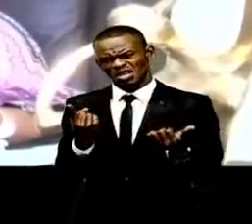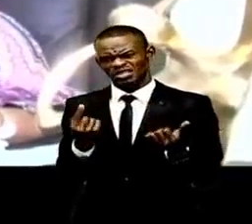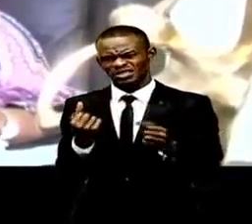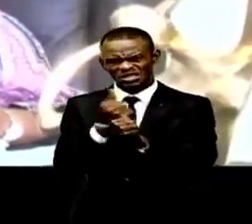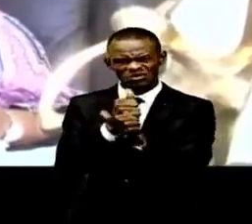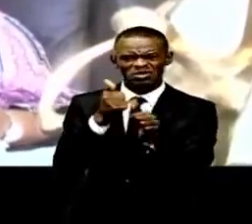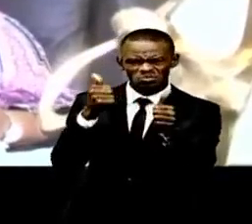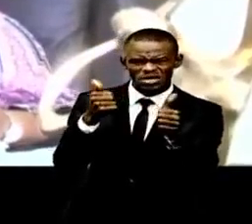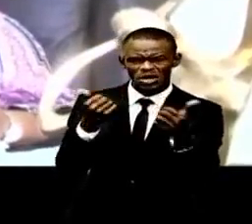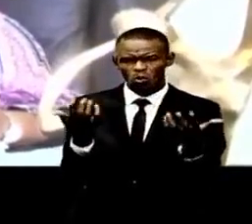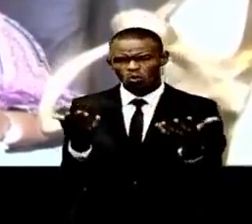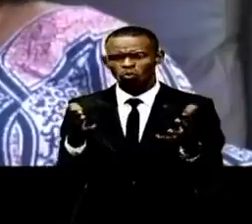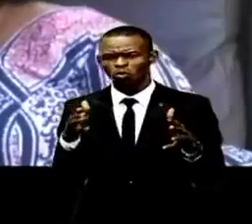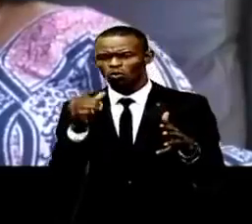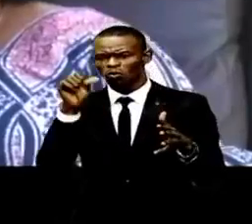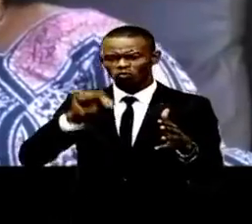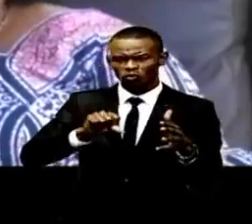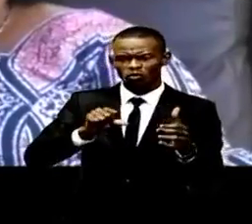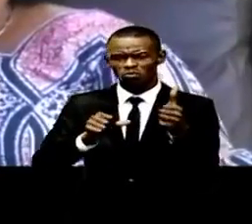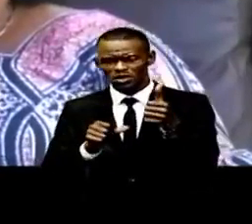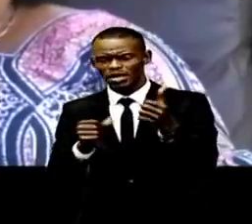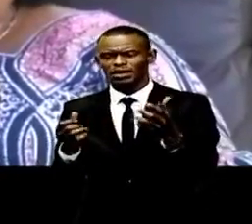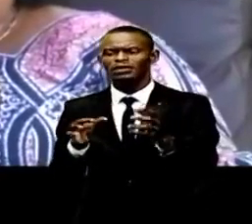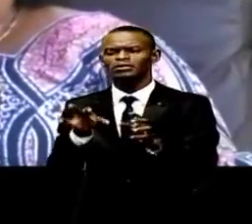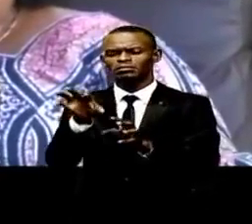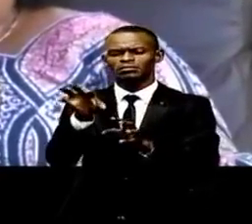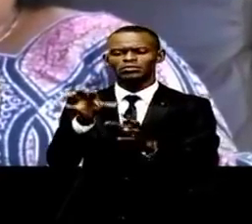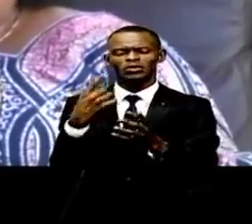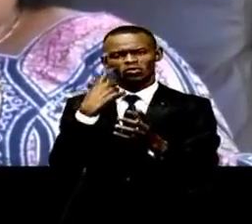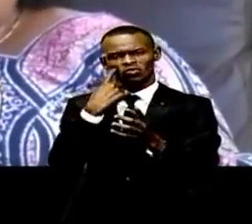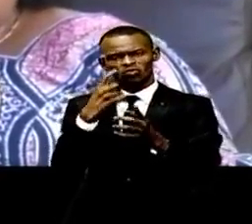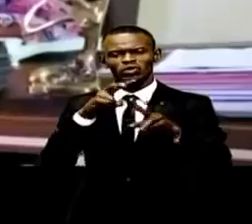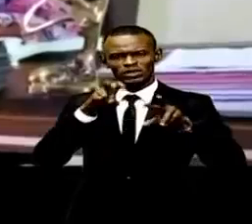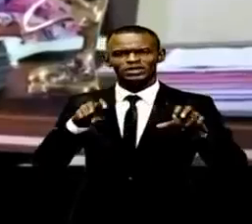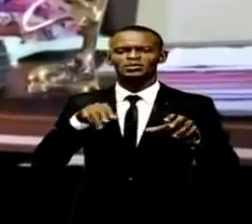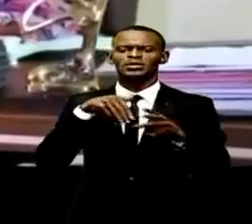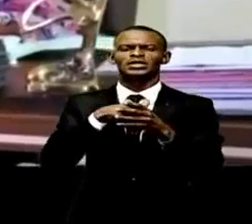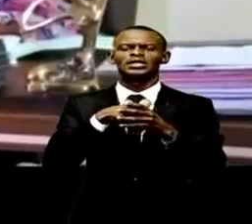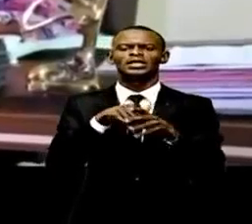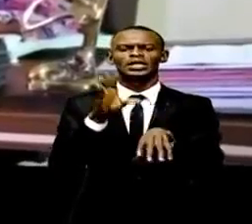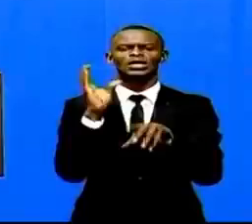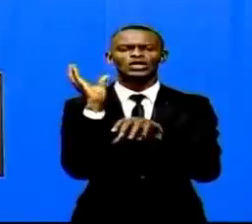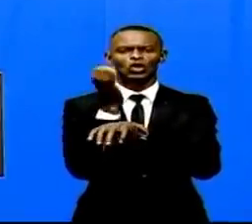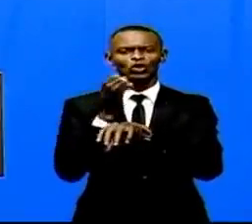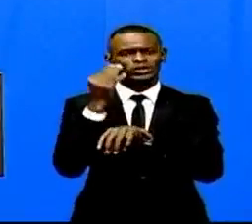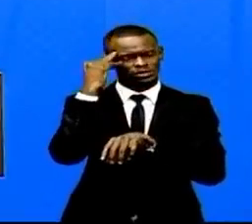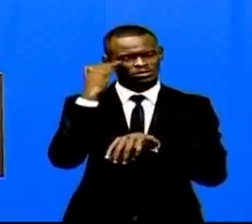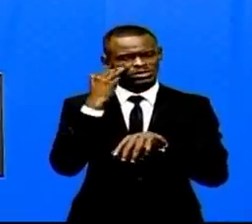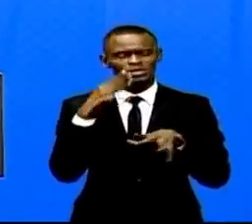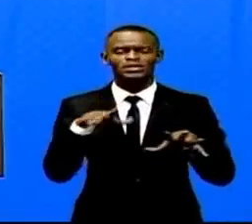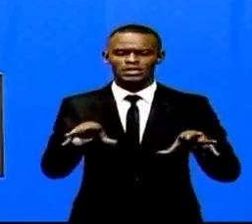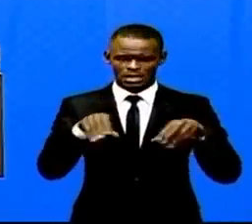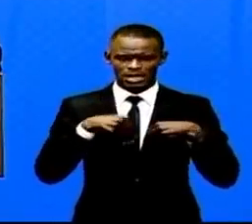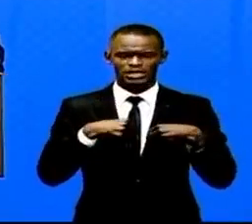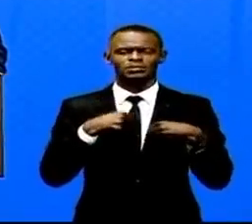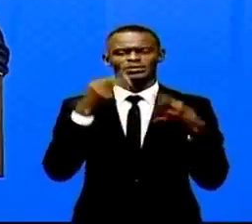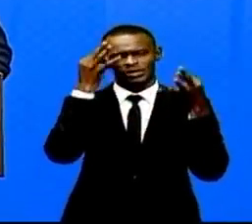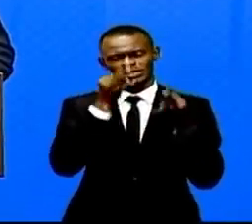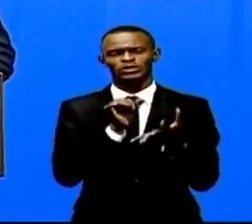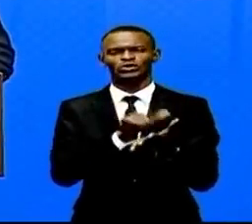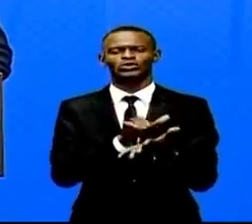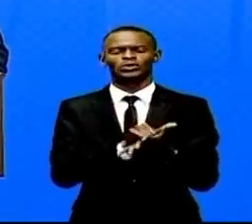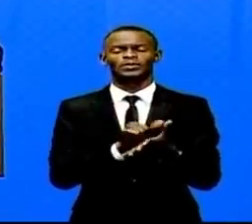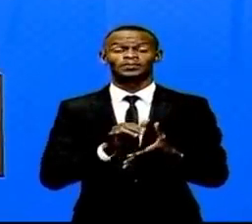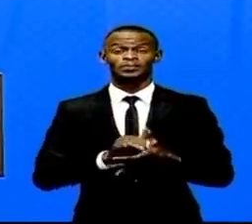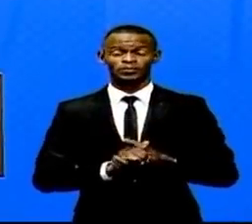la Direction générale du contrôle de marché public. Le Conseil a pris acte de cette note d'information.